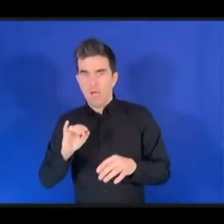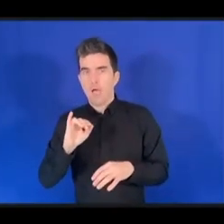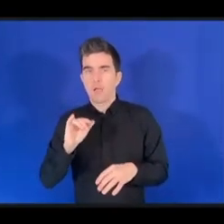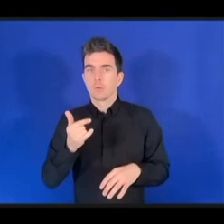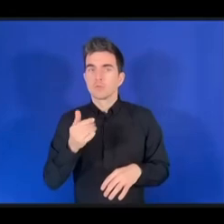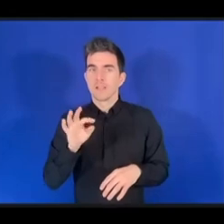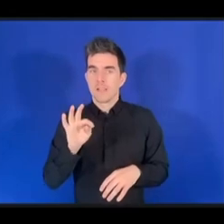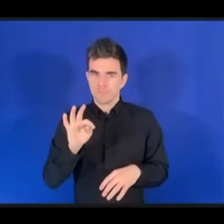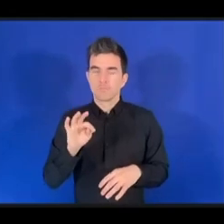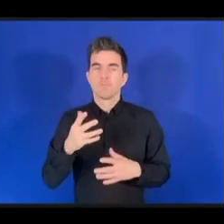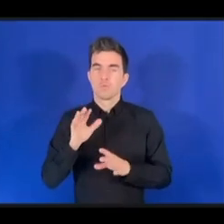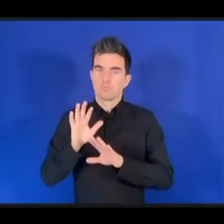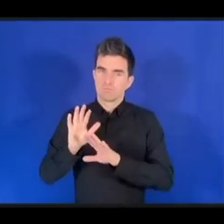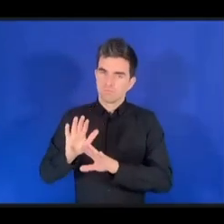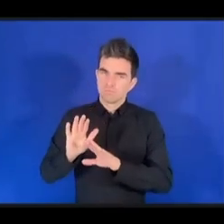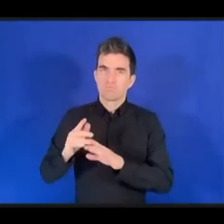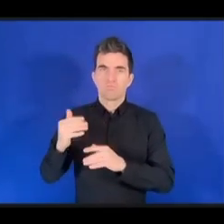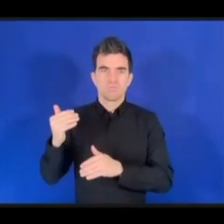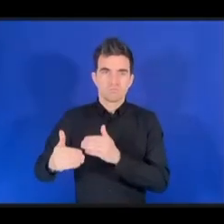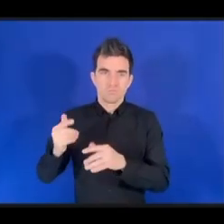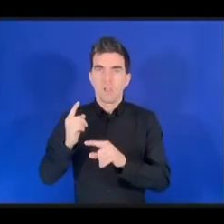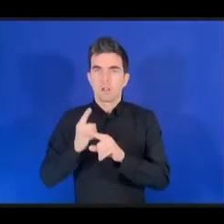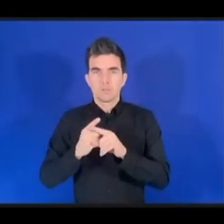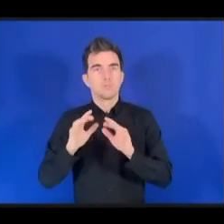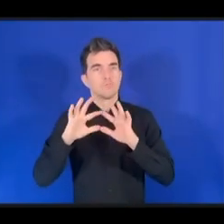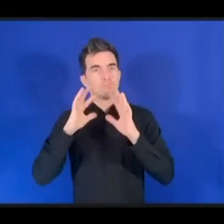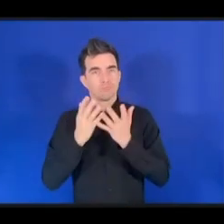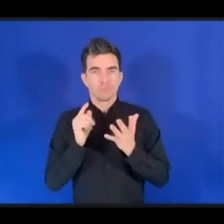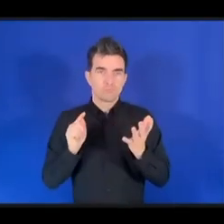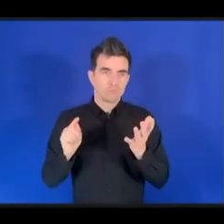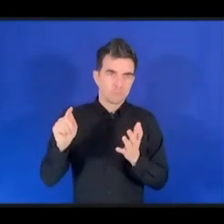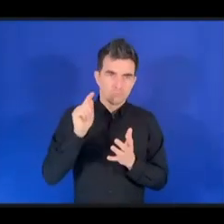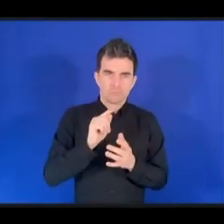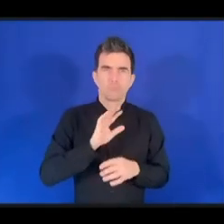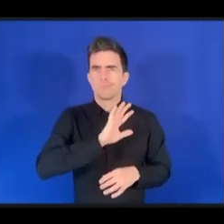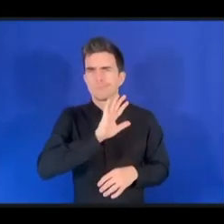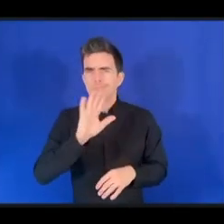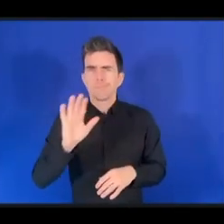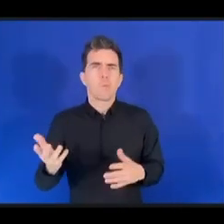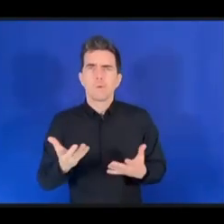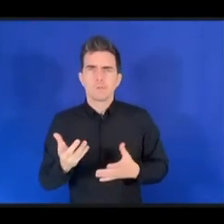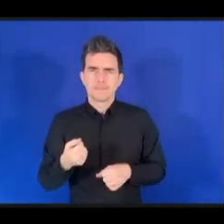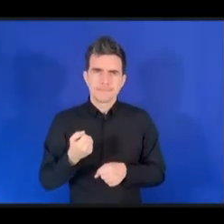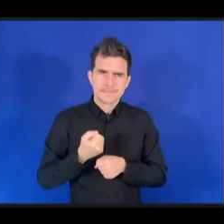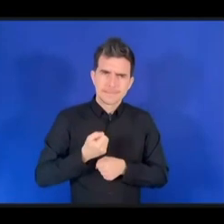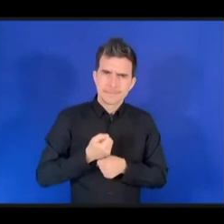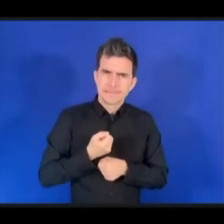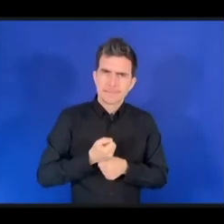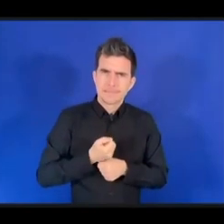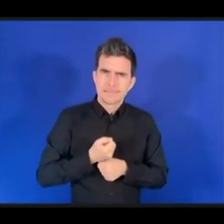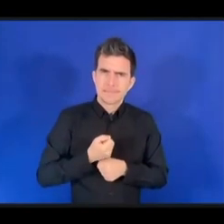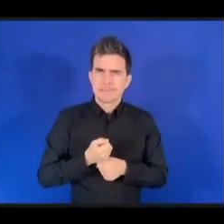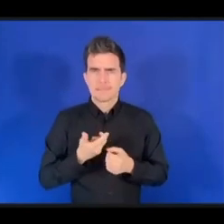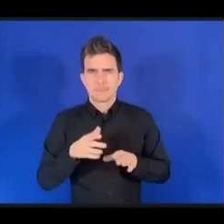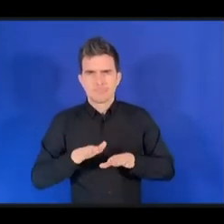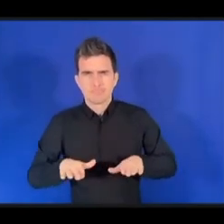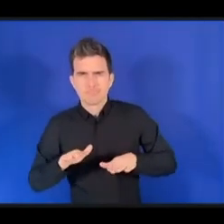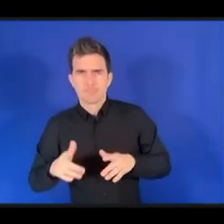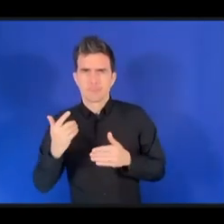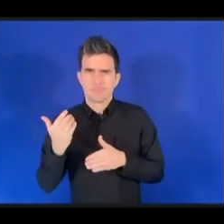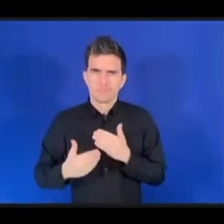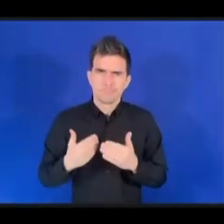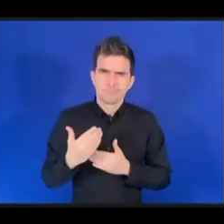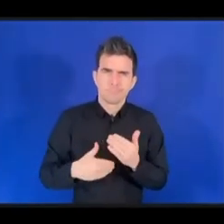igf関係者の皆様そして関係都市である京都の皆様に